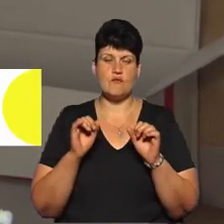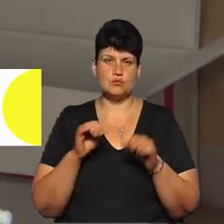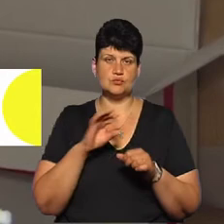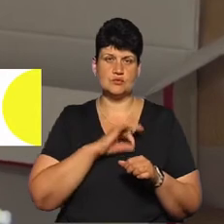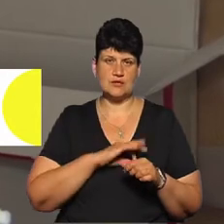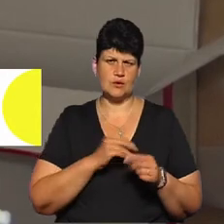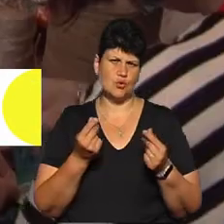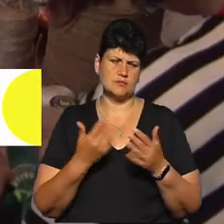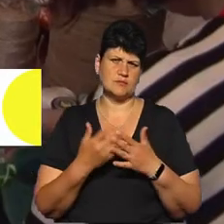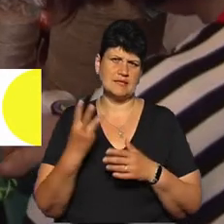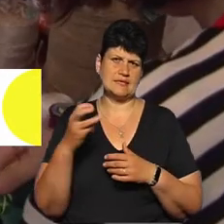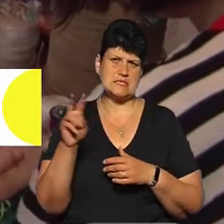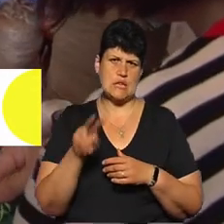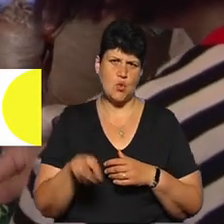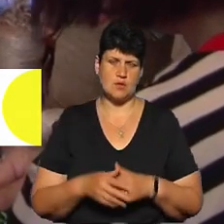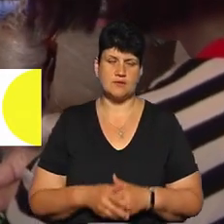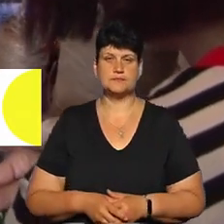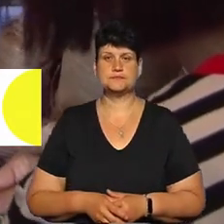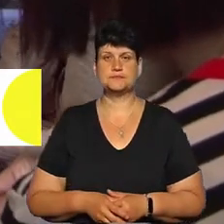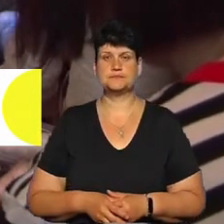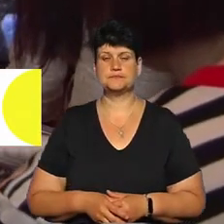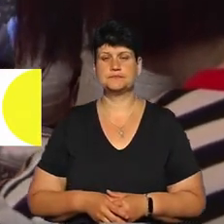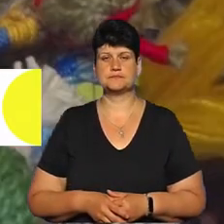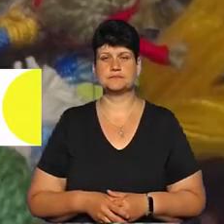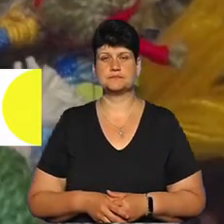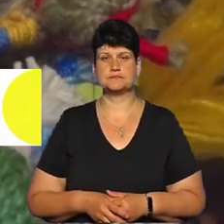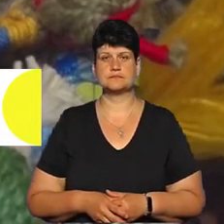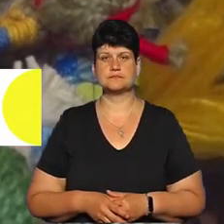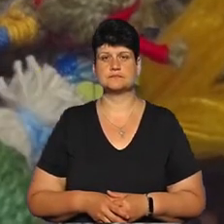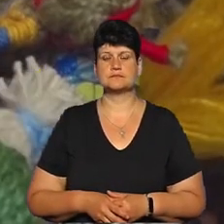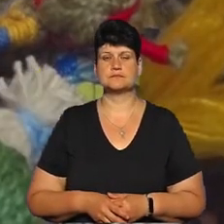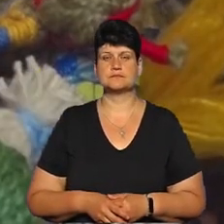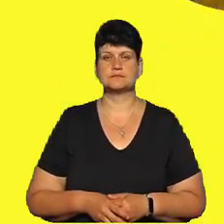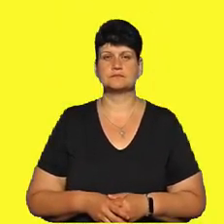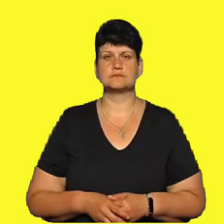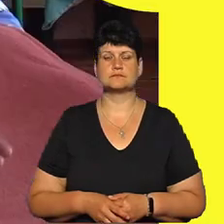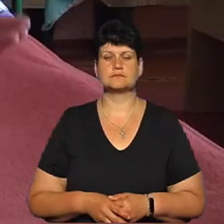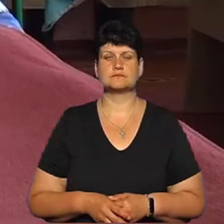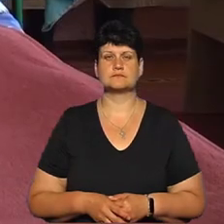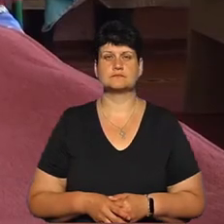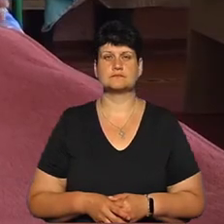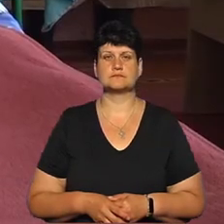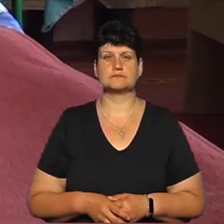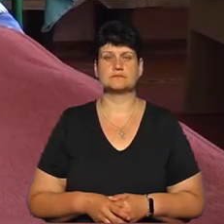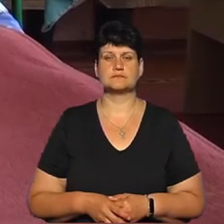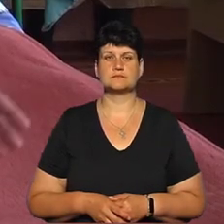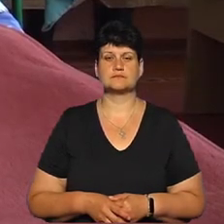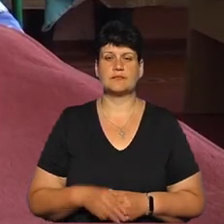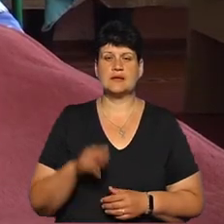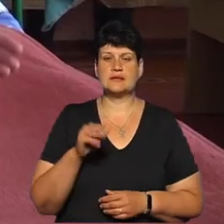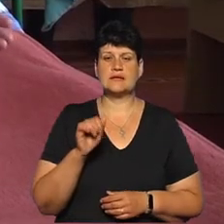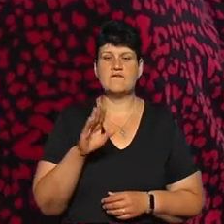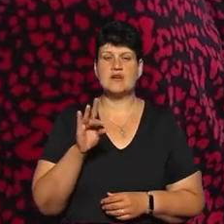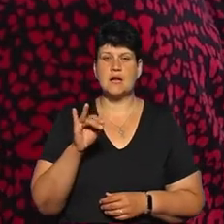біля $300. Мирослава Західна, Оксана Галіяш, новини на Суспільному, Тернопіль. Та Мрікова переїхала з